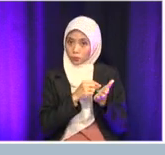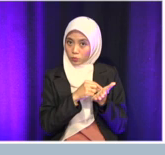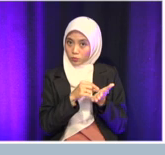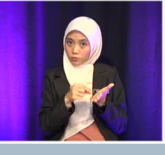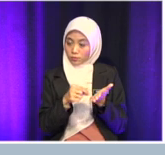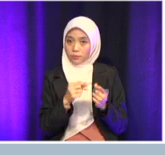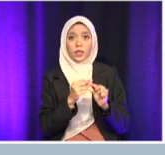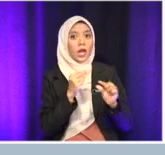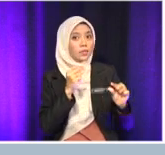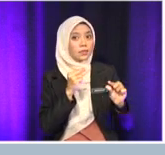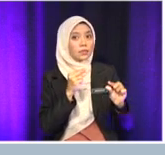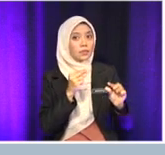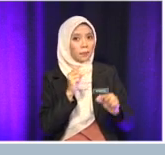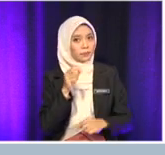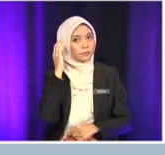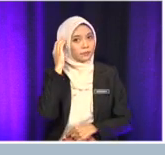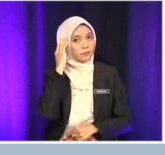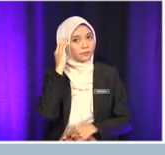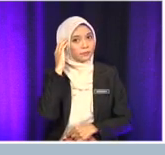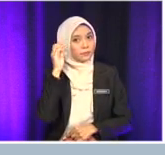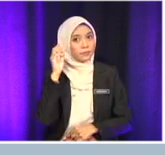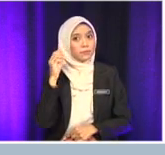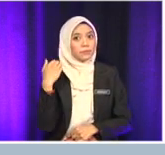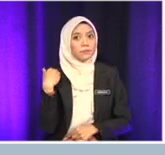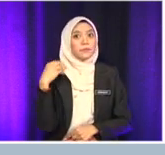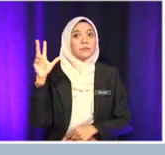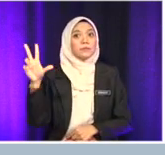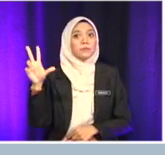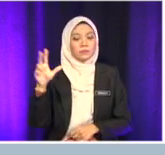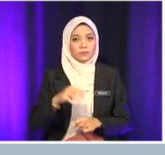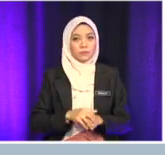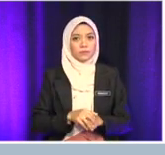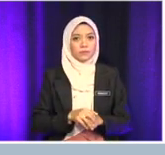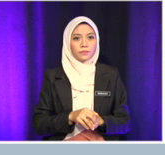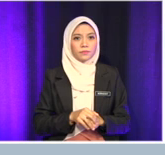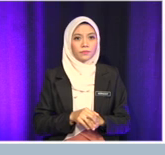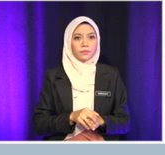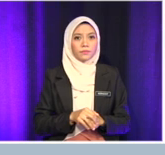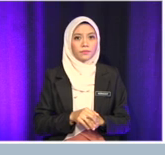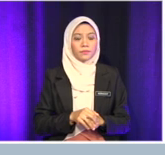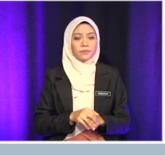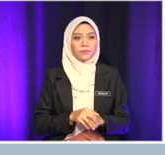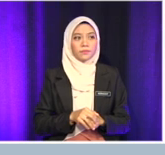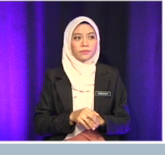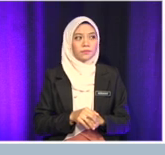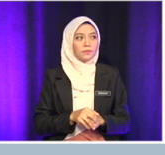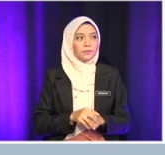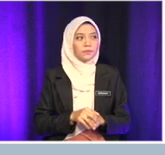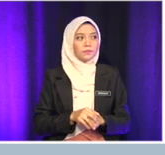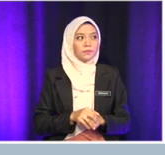lurus yang kita ketahui yang pertama garis lurus yang dan garis lurus yang